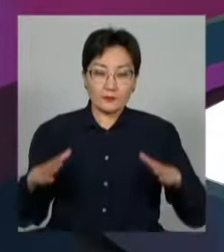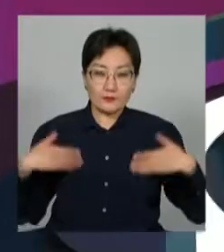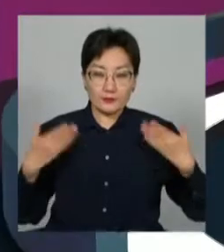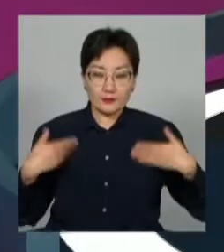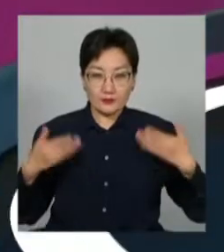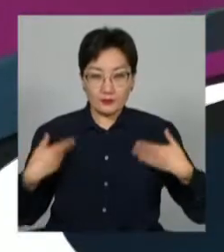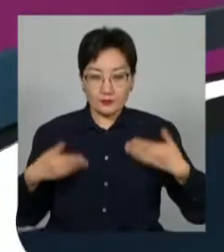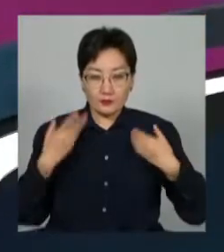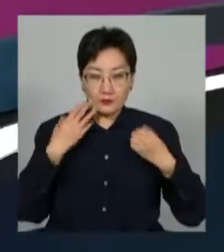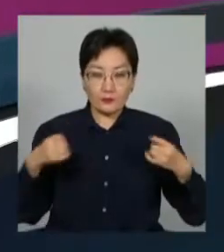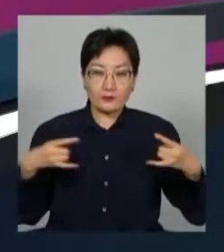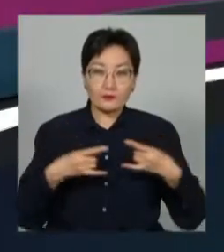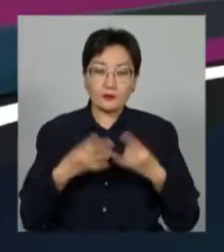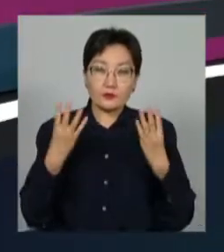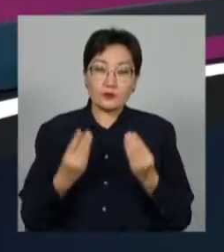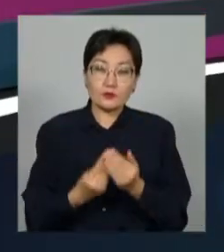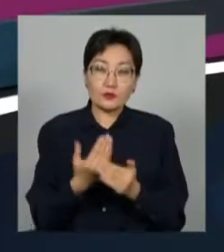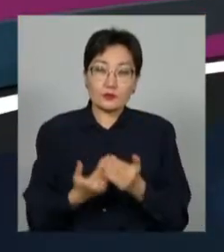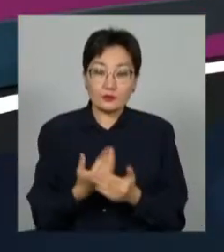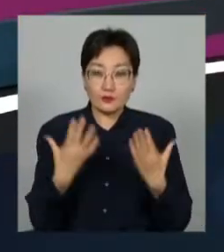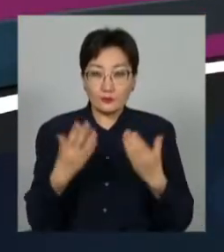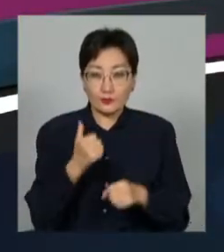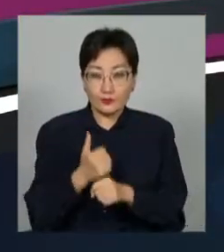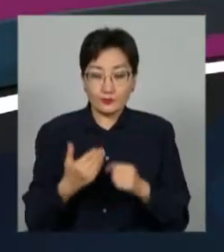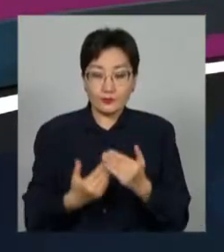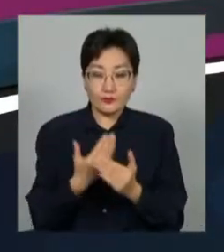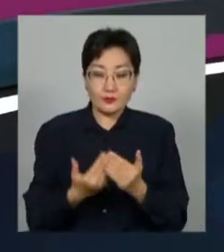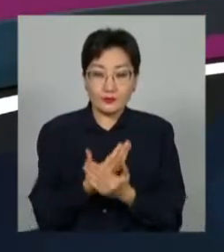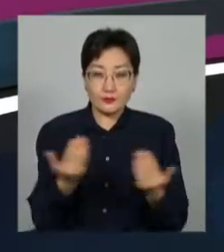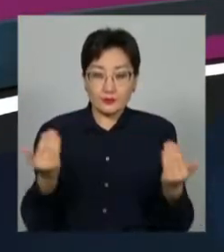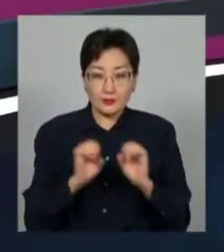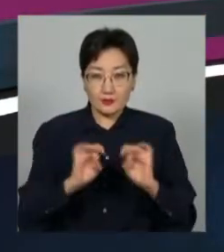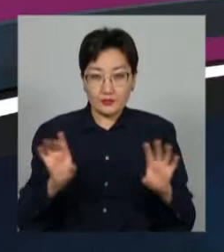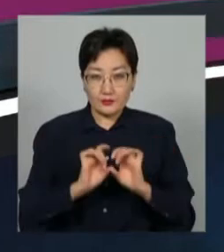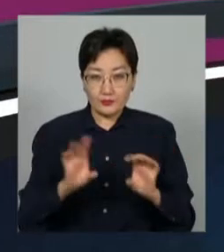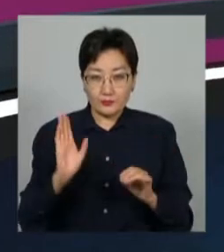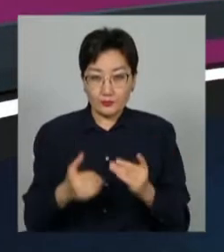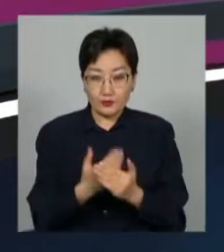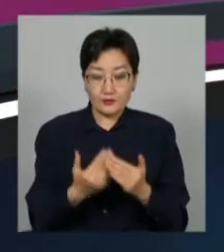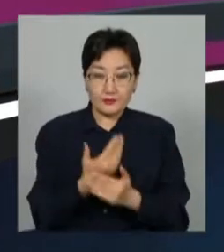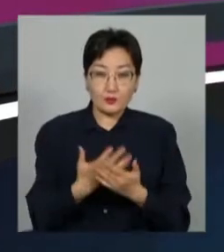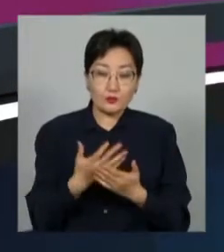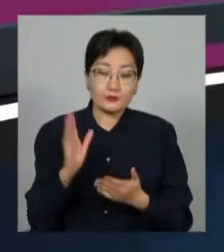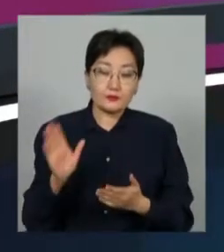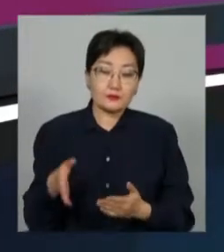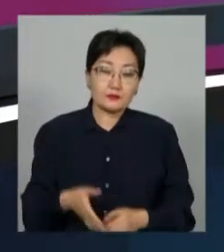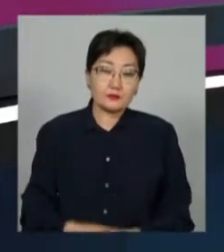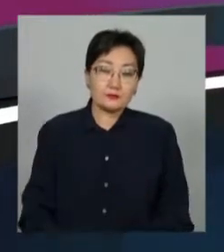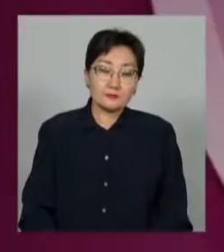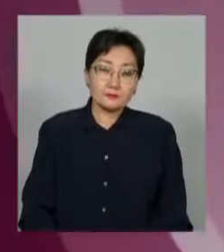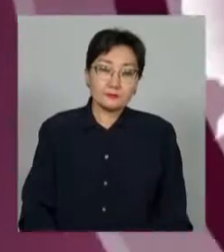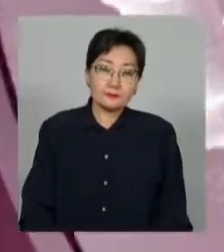Армысыз әлеумет келе эфирде жаңалықтар студияда Қайрат Советбекұлы және әріптесім Бұлбұл Қалнұрқызы. Бүгінгі жаңалықтарда.